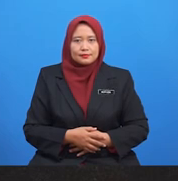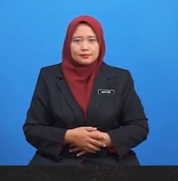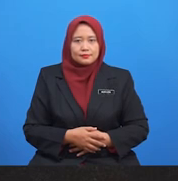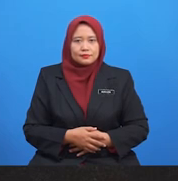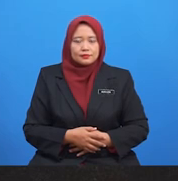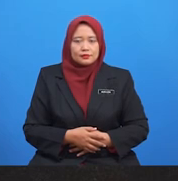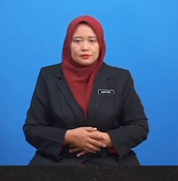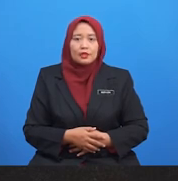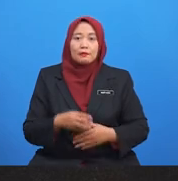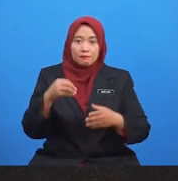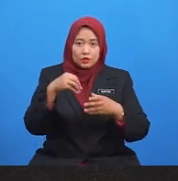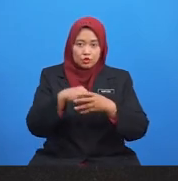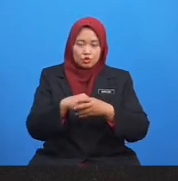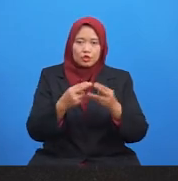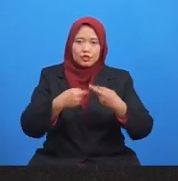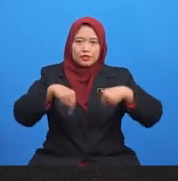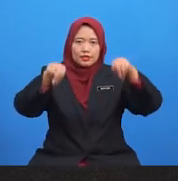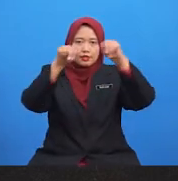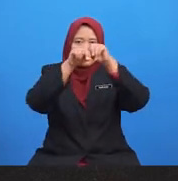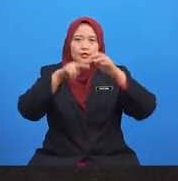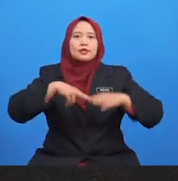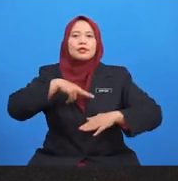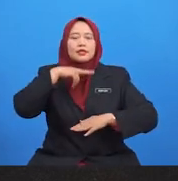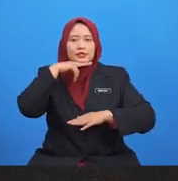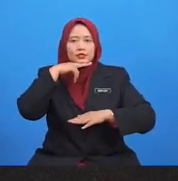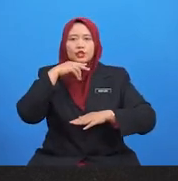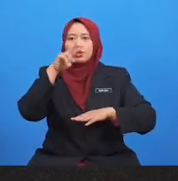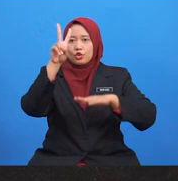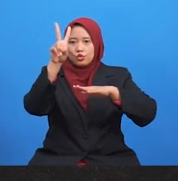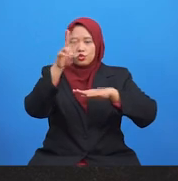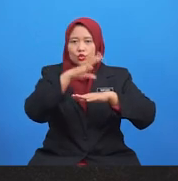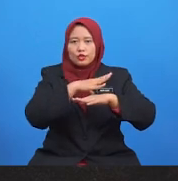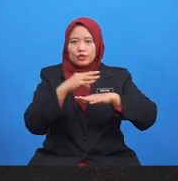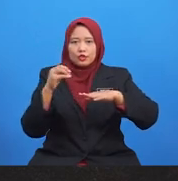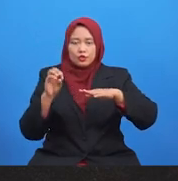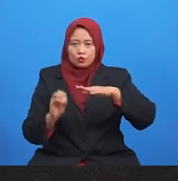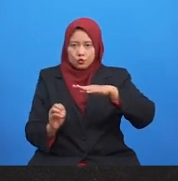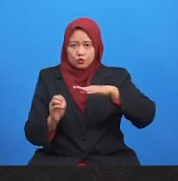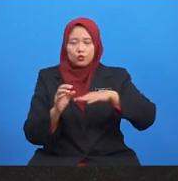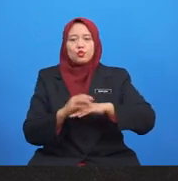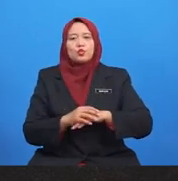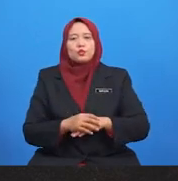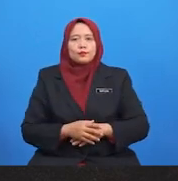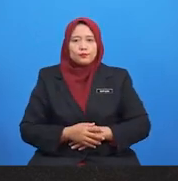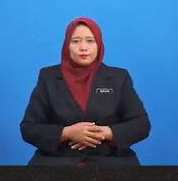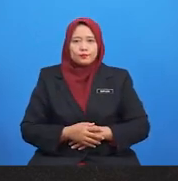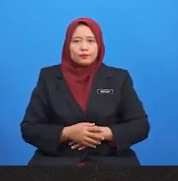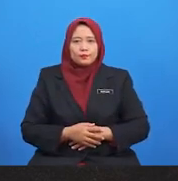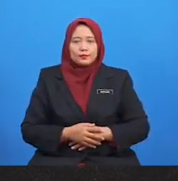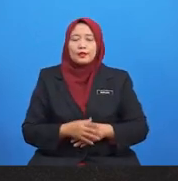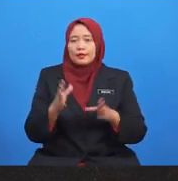had iaitu 2 dan 0 ke dalam nilai x. Maka, jawapan yang anda perolehi